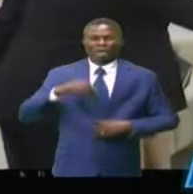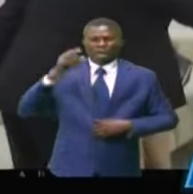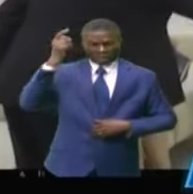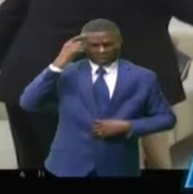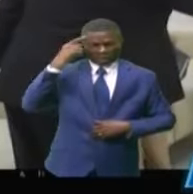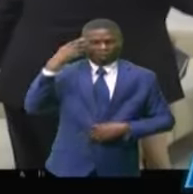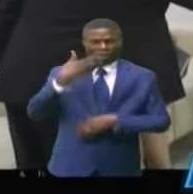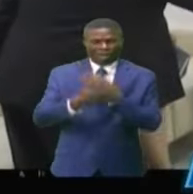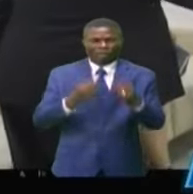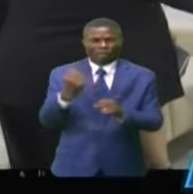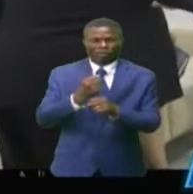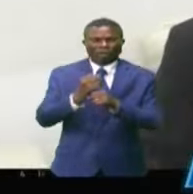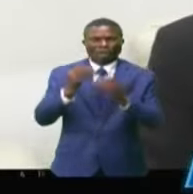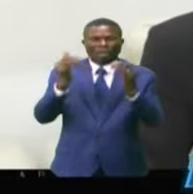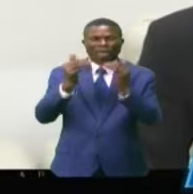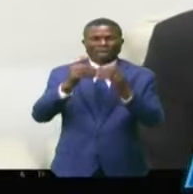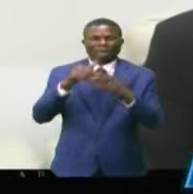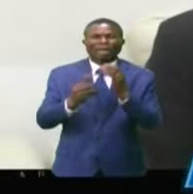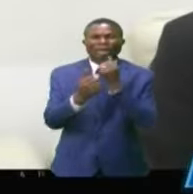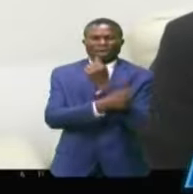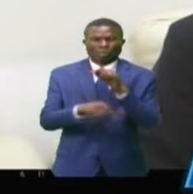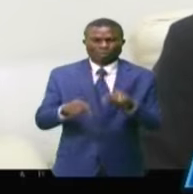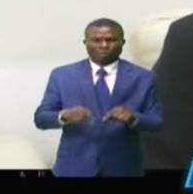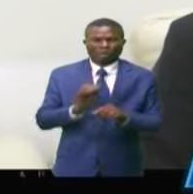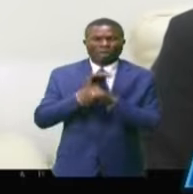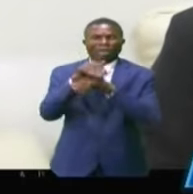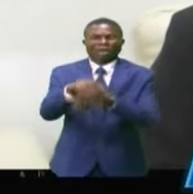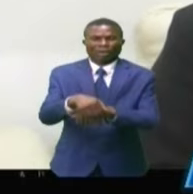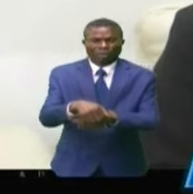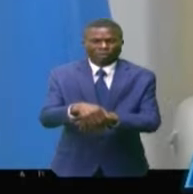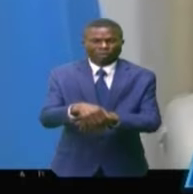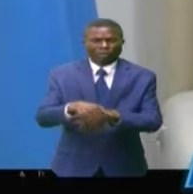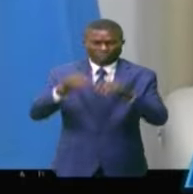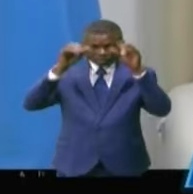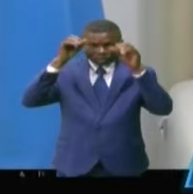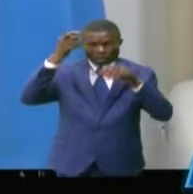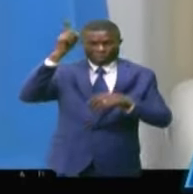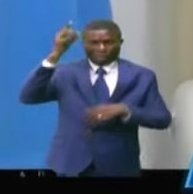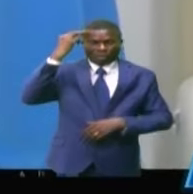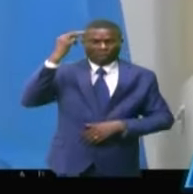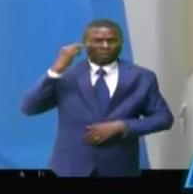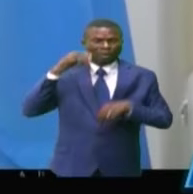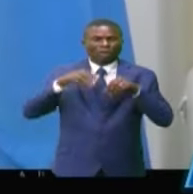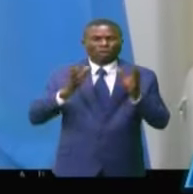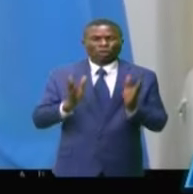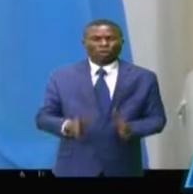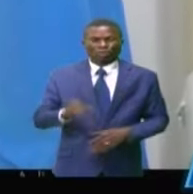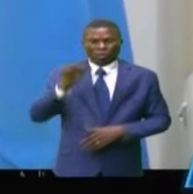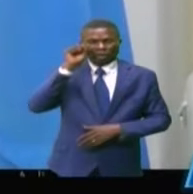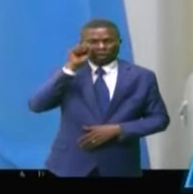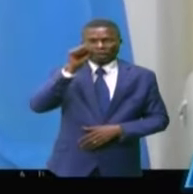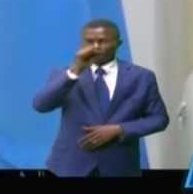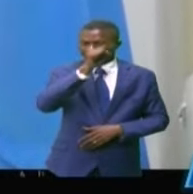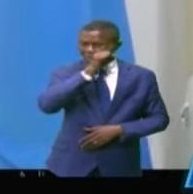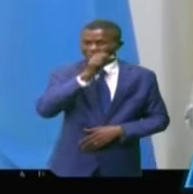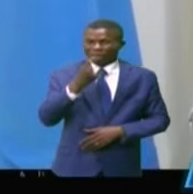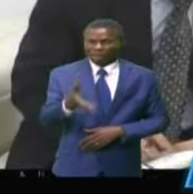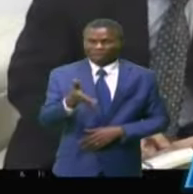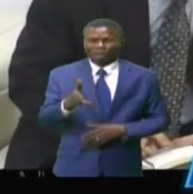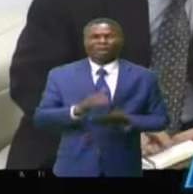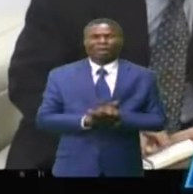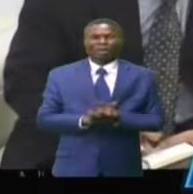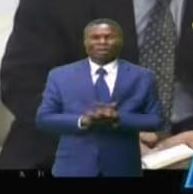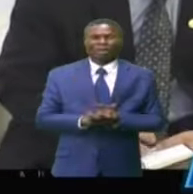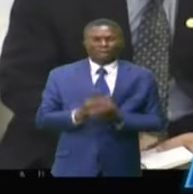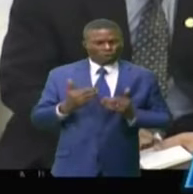des travaux de qualité dans le pays. Un engagement que le chef du gouvernement congolais Jean-Michel Samalukonde Kenge